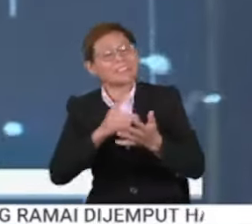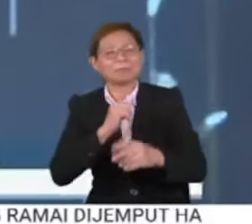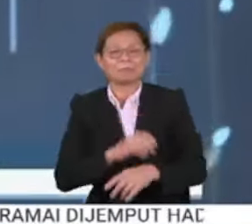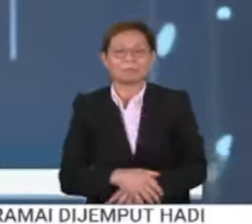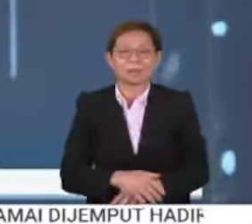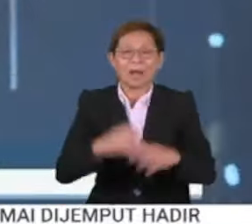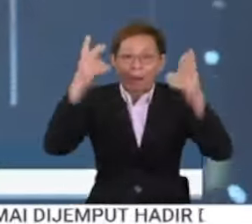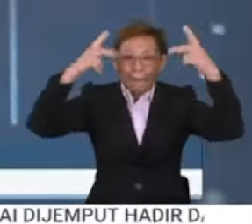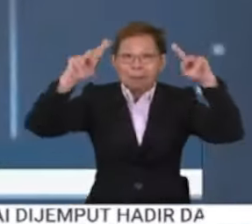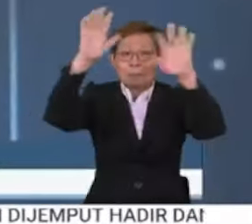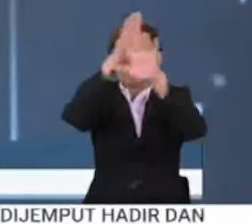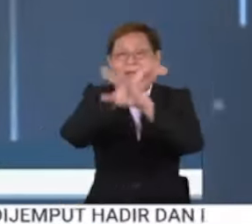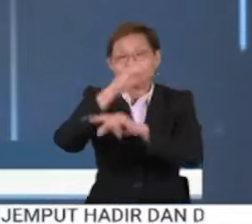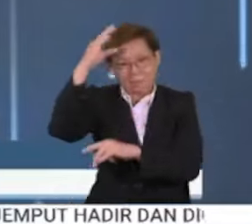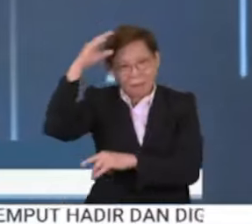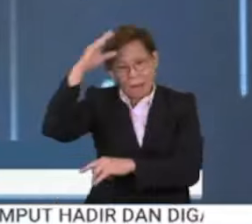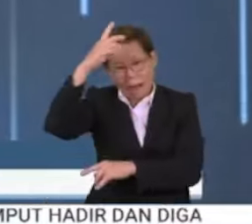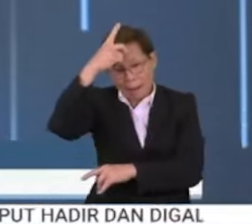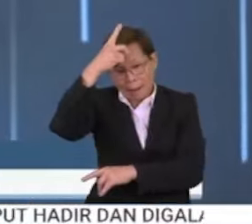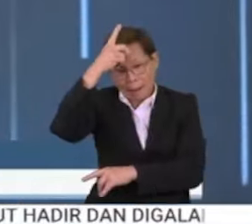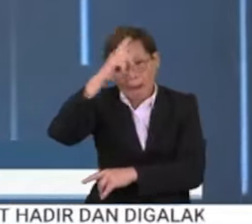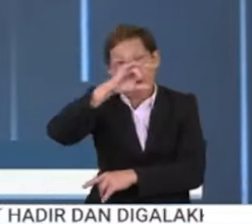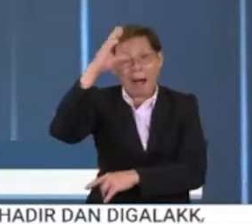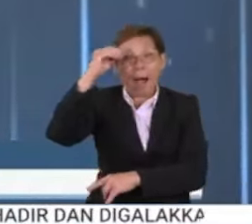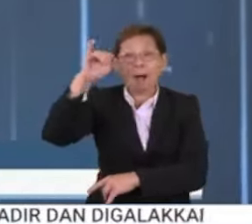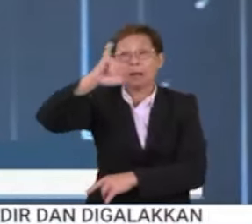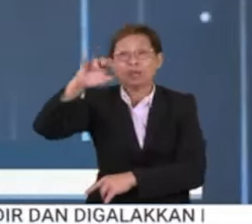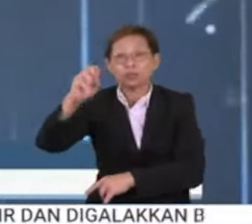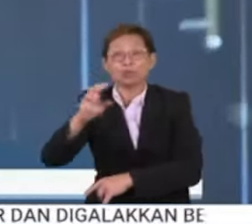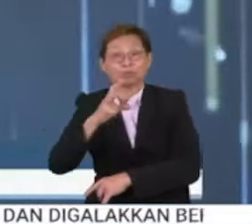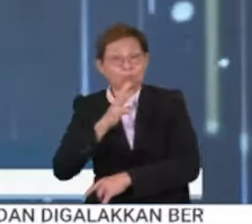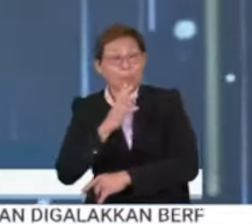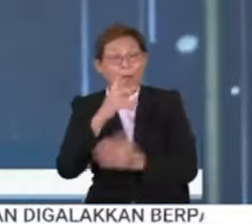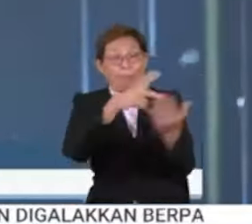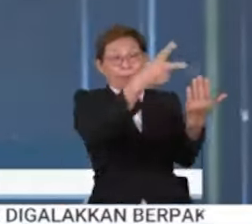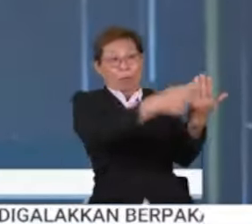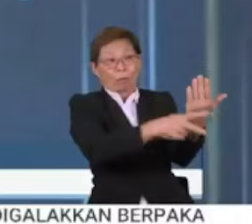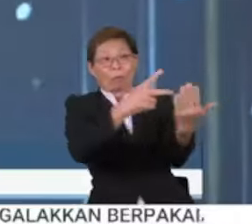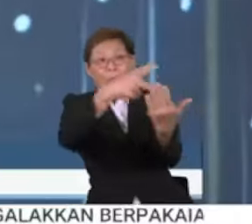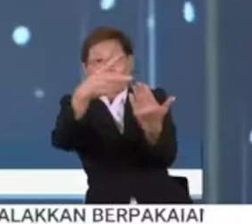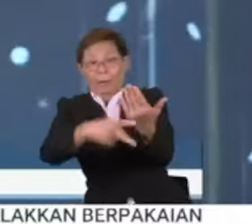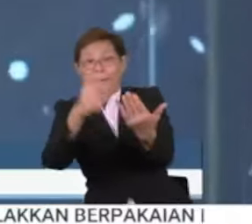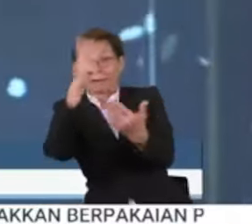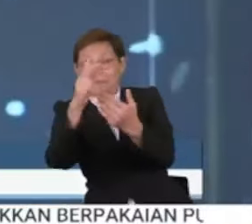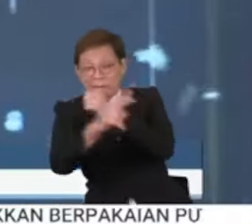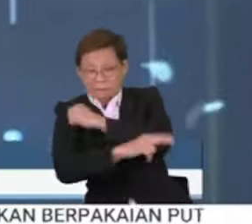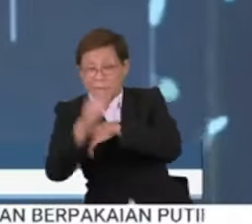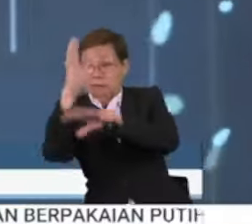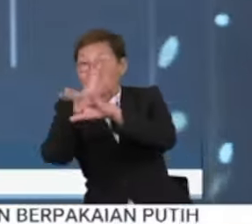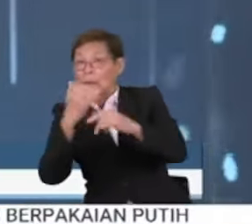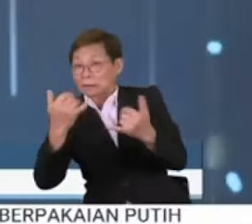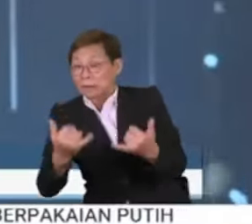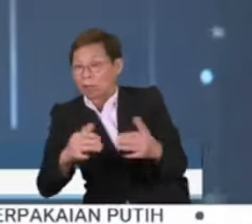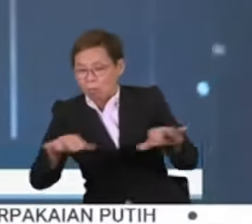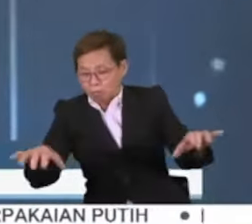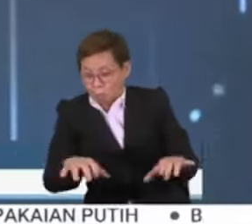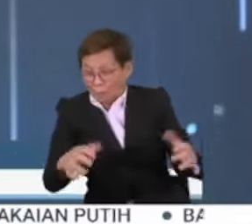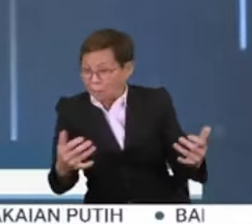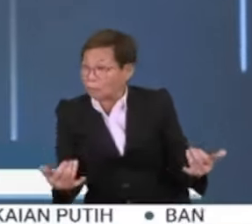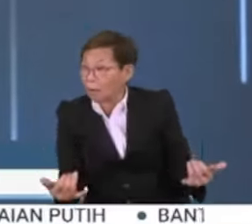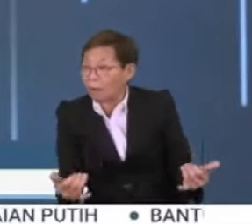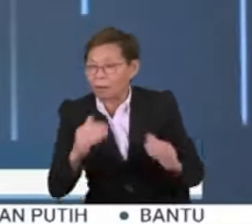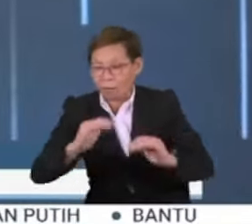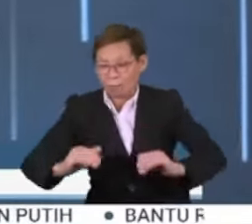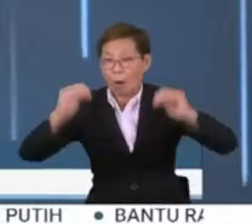Menurut Premier Sarawak, Dato' Patinggi Tan Sri Abang Johari Tun Openg, antara inisiatif kerajaan negeri yang sedang dilaksanakan